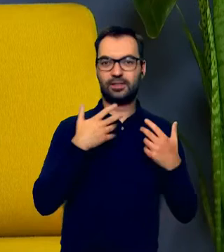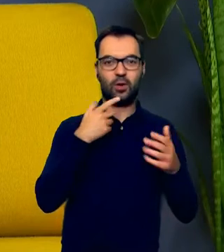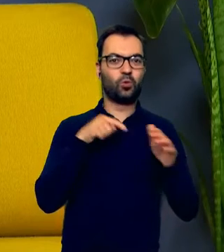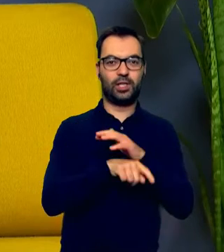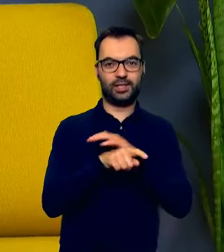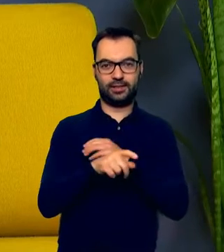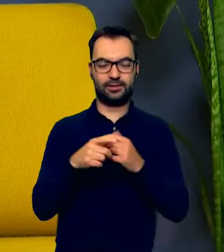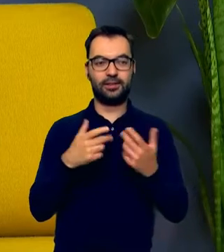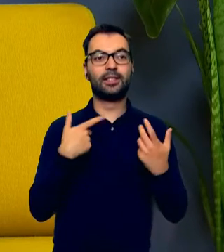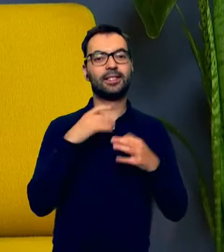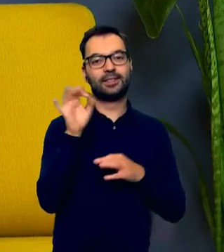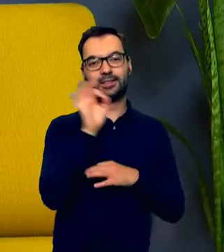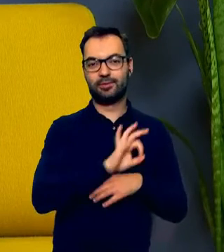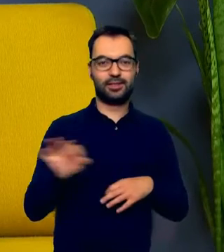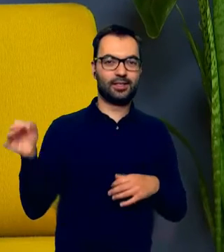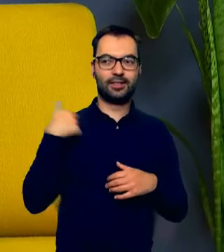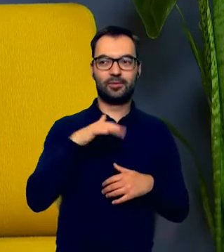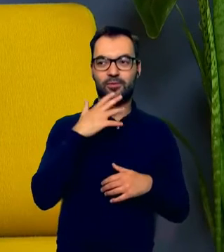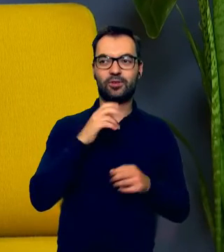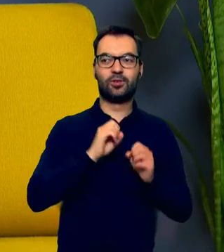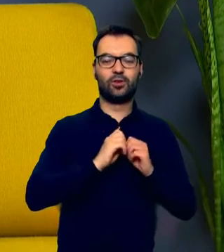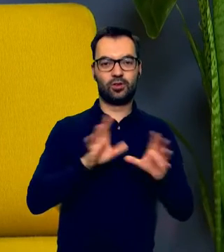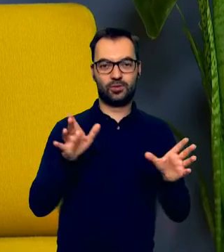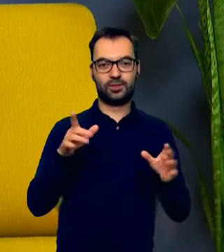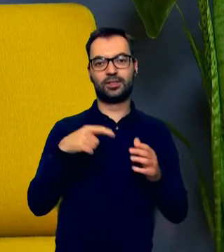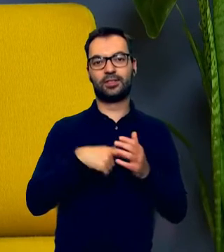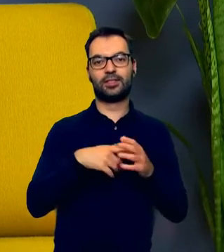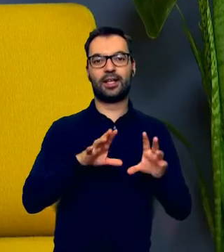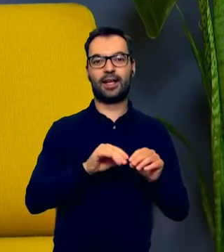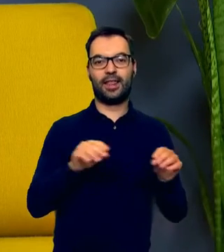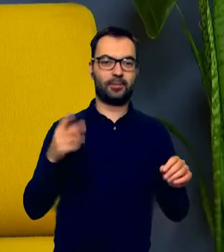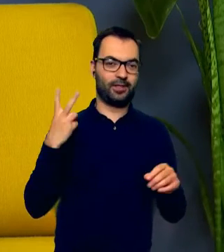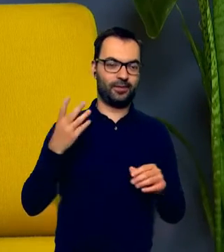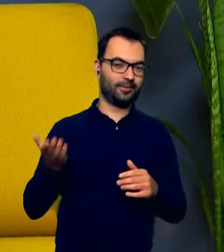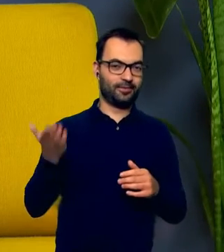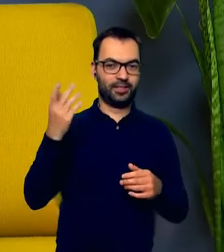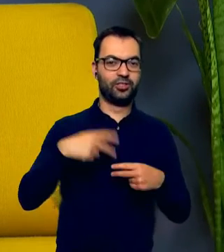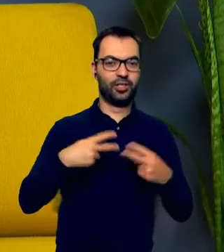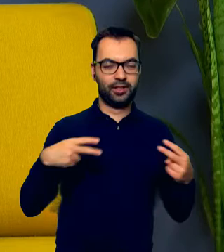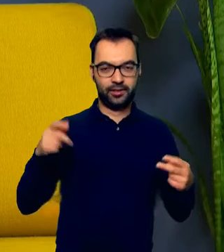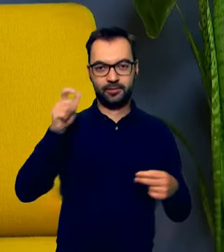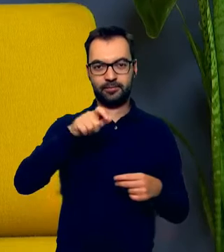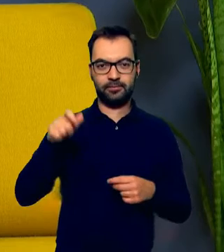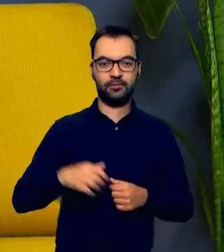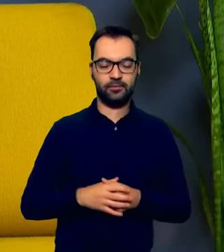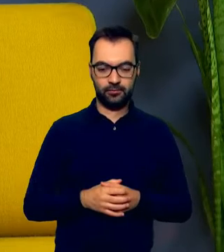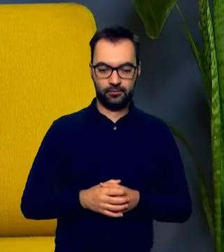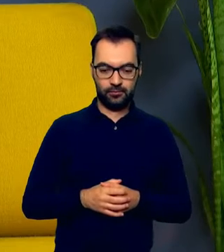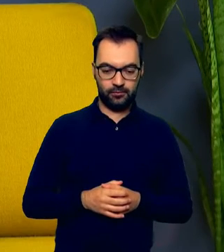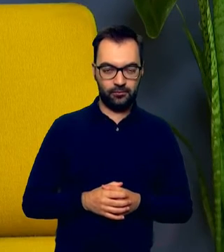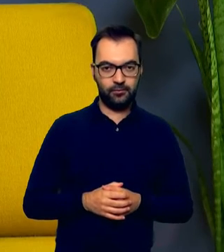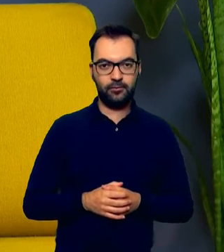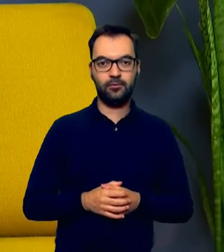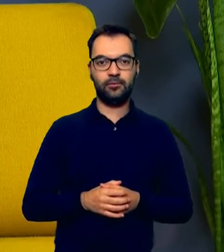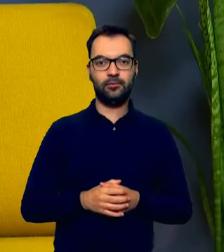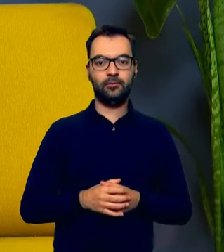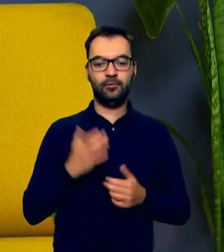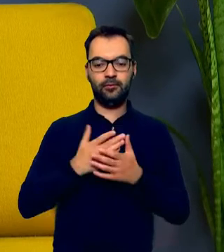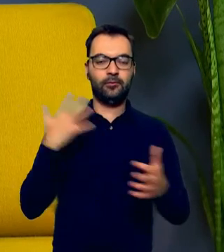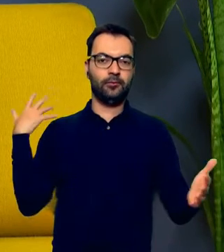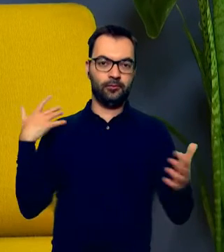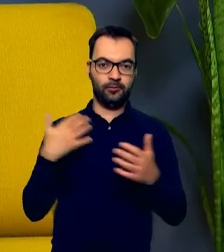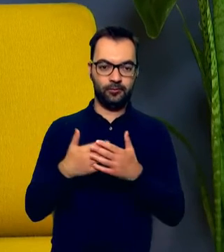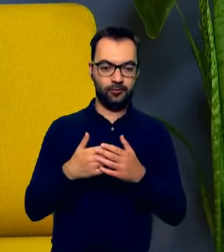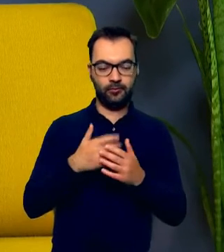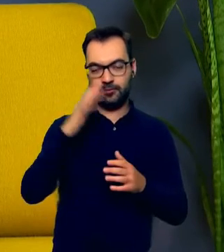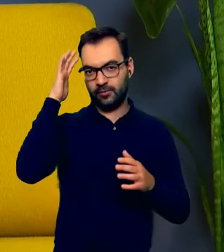eskapizm. Ja specjalnie nie powiedziałam na początku, że oczywiście na naszej kanapie siedzą dwie wybitne reportażystki, które mają na swoim